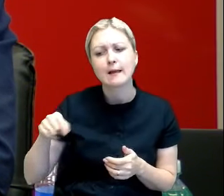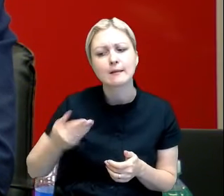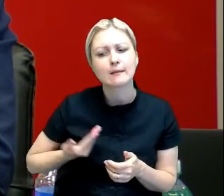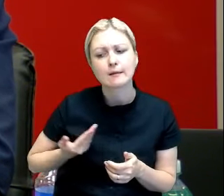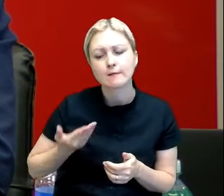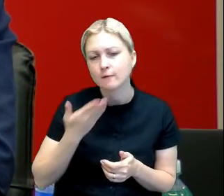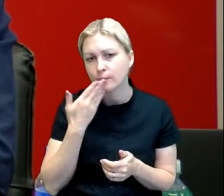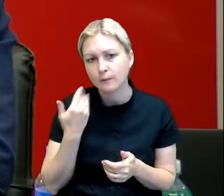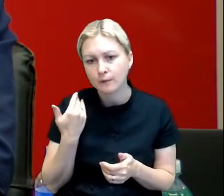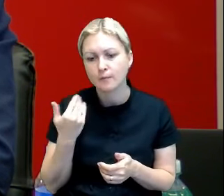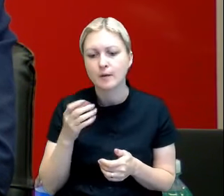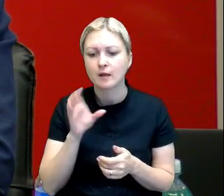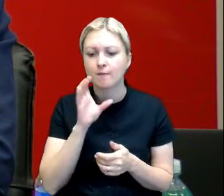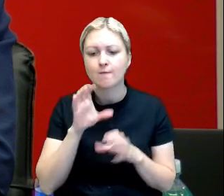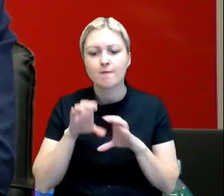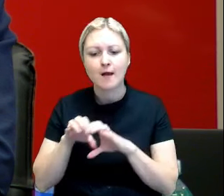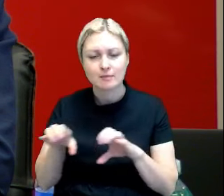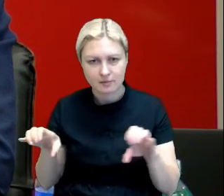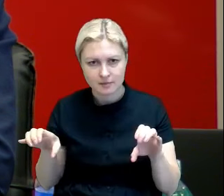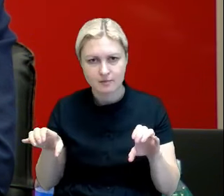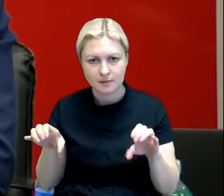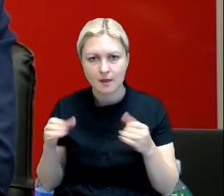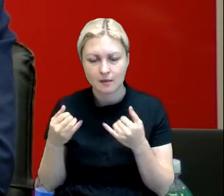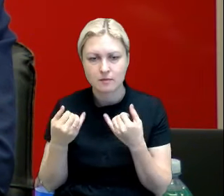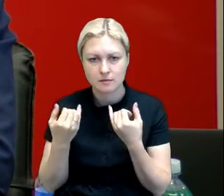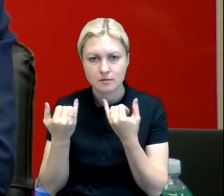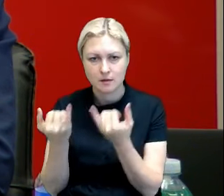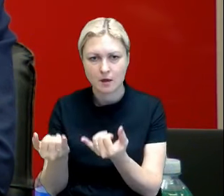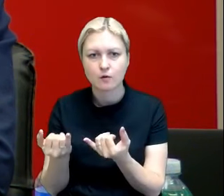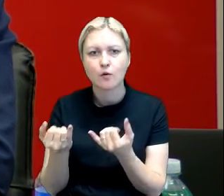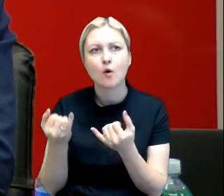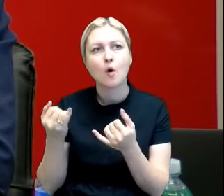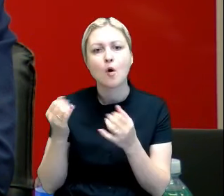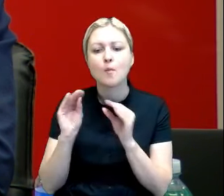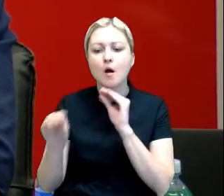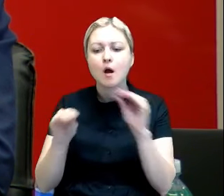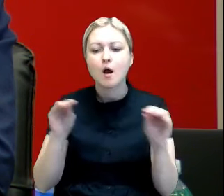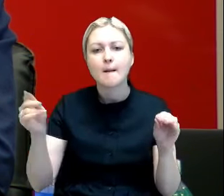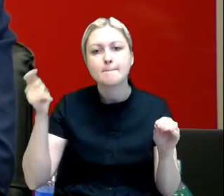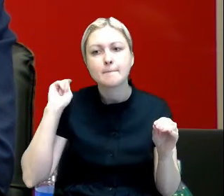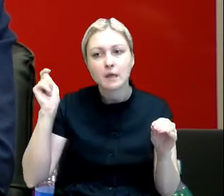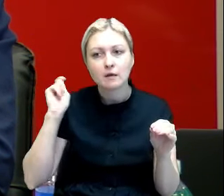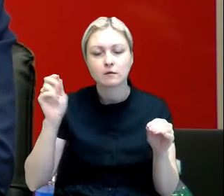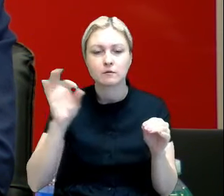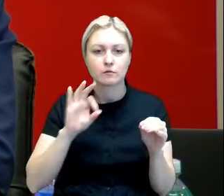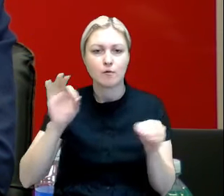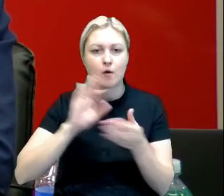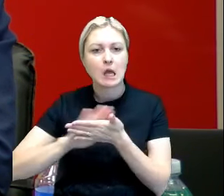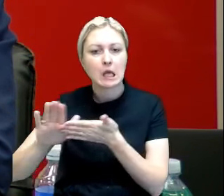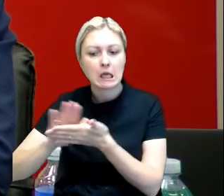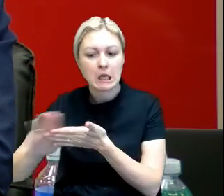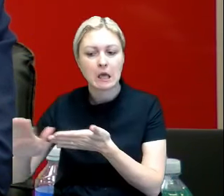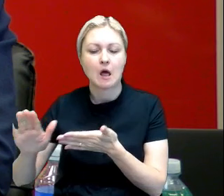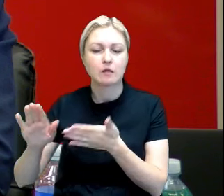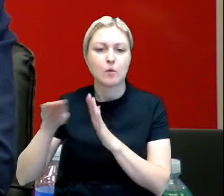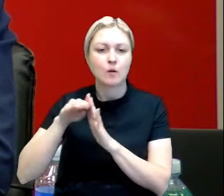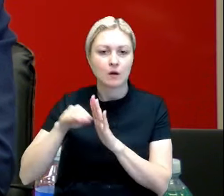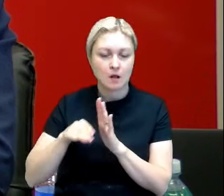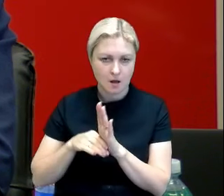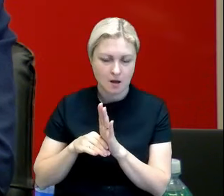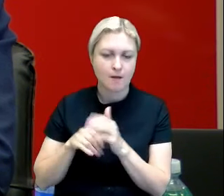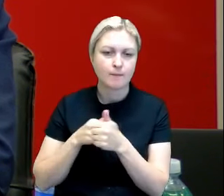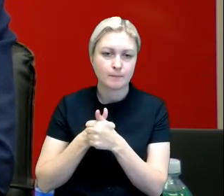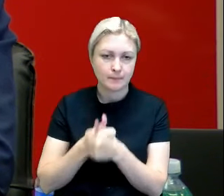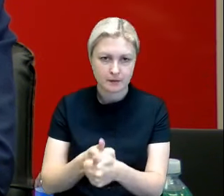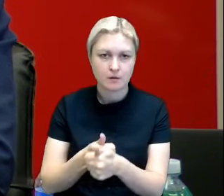vandentiekio stygius mieste na kūrasi pirtys kad būtų higieniniai reikalavimai užtikrinti ir visa kita dabar šitos funkcijos tikrai nu mes